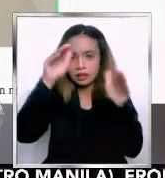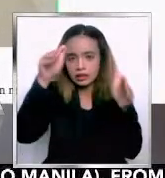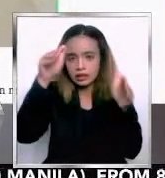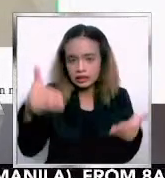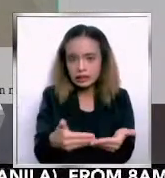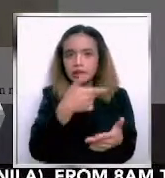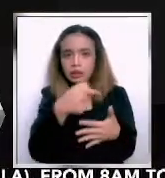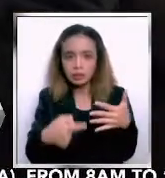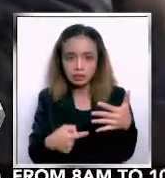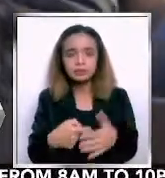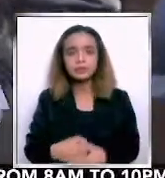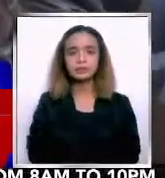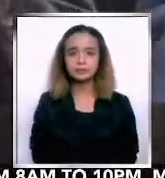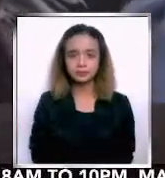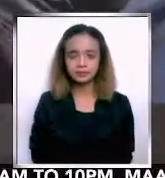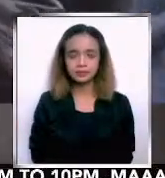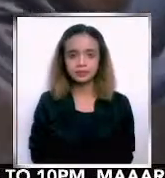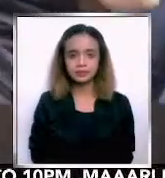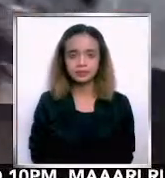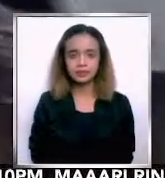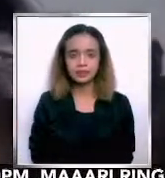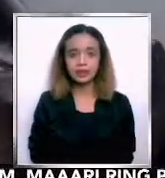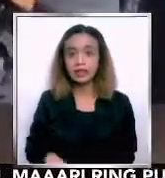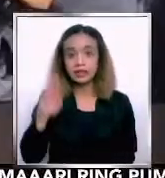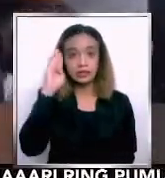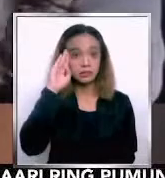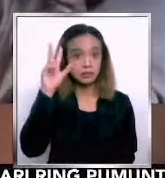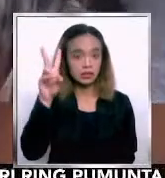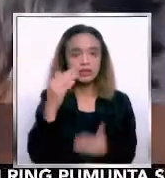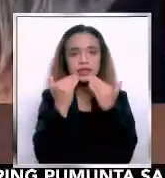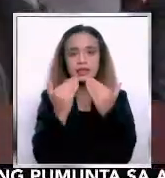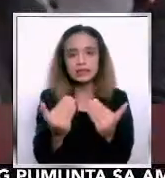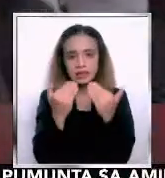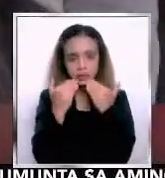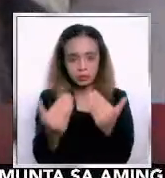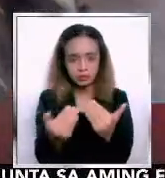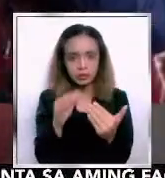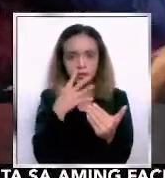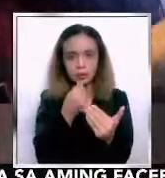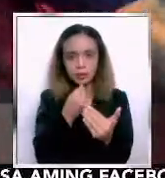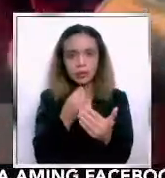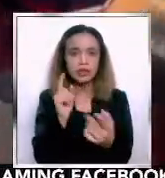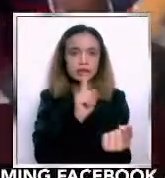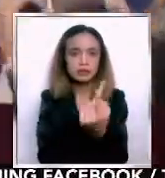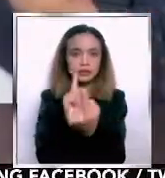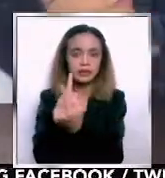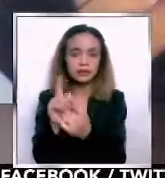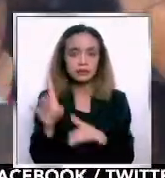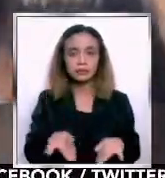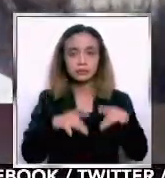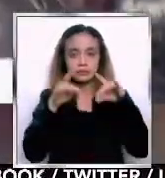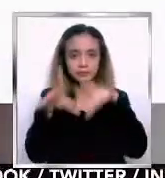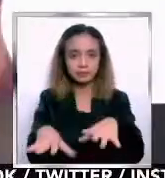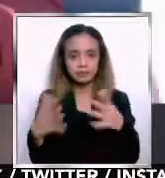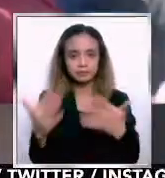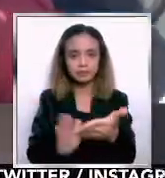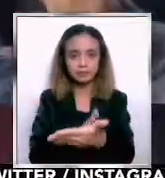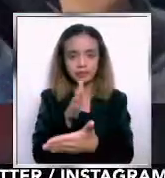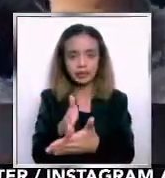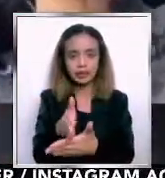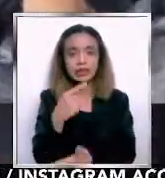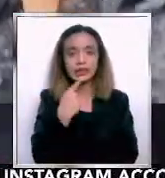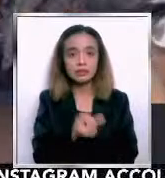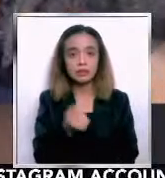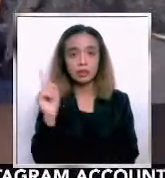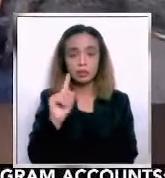isa-isa. Nagpasalamat din si Marcos sa mainit na pagsalubong ng mga taga-Australia nang bumisita sila roon. Anya, isa sa mga magiging